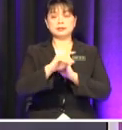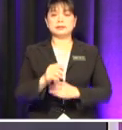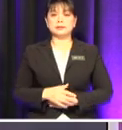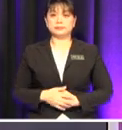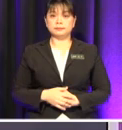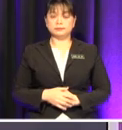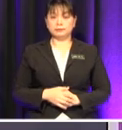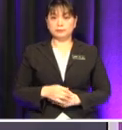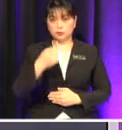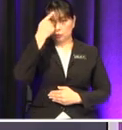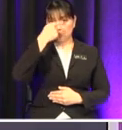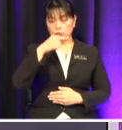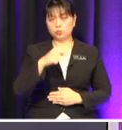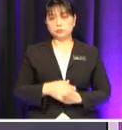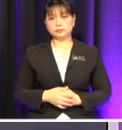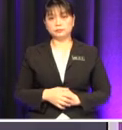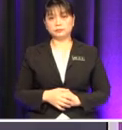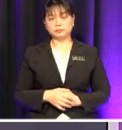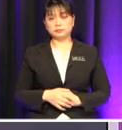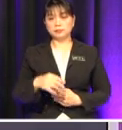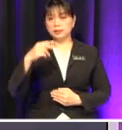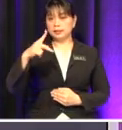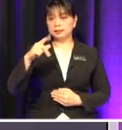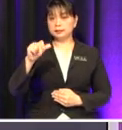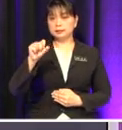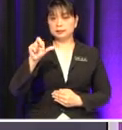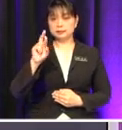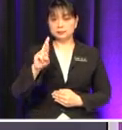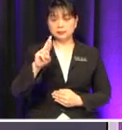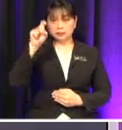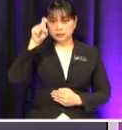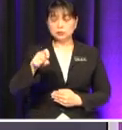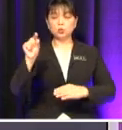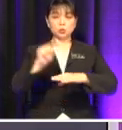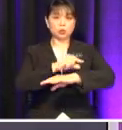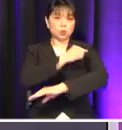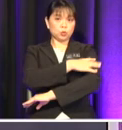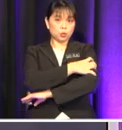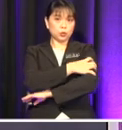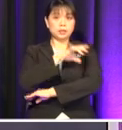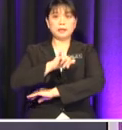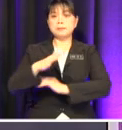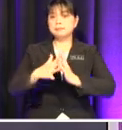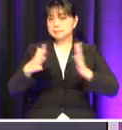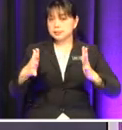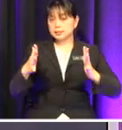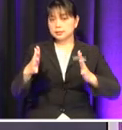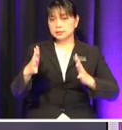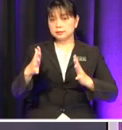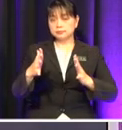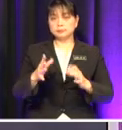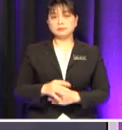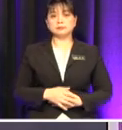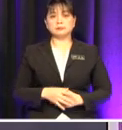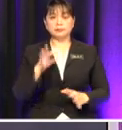tapi untuk yang ini dia kenal menggunakan otot yang besar otot bisep trisep bagian tangan kalau kita